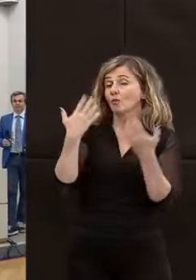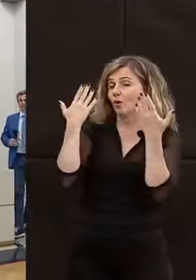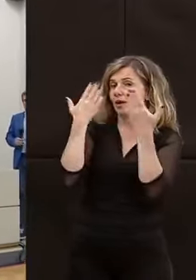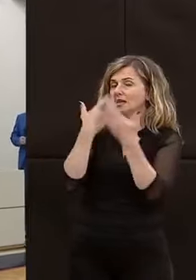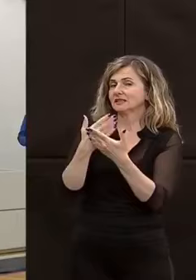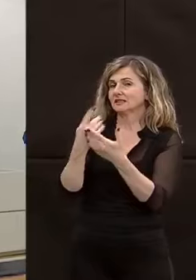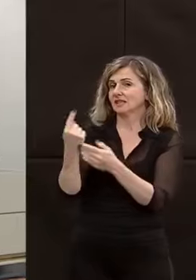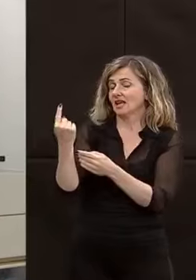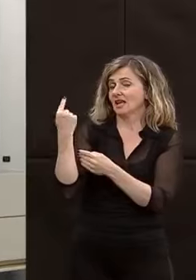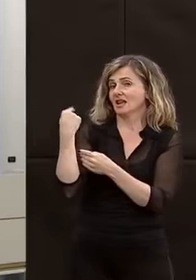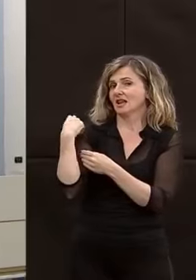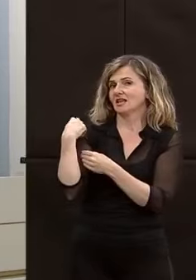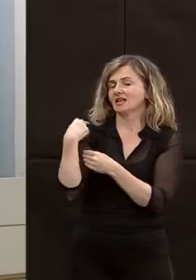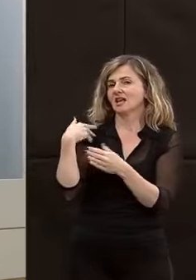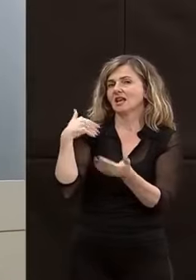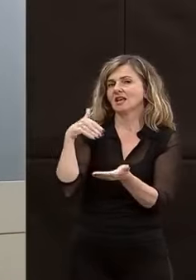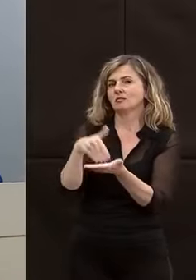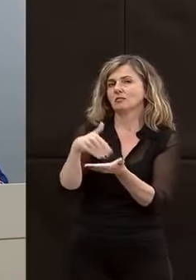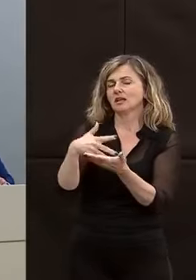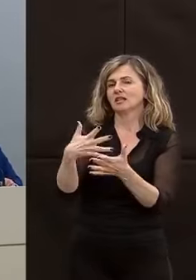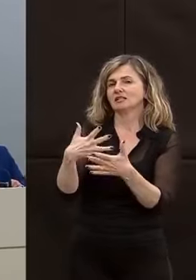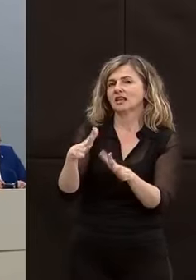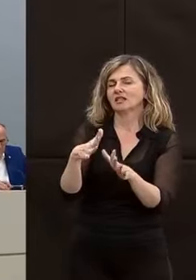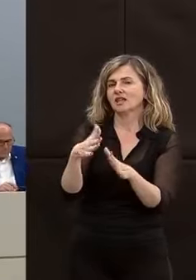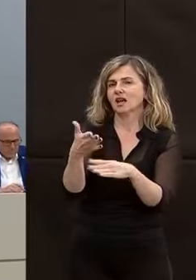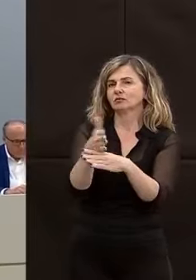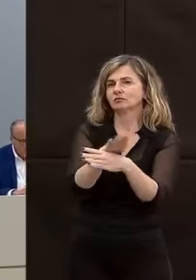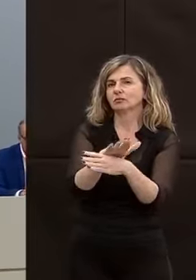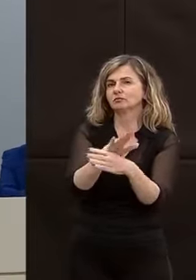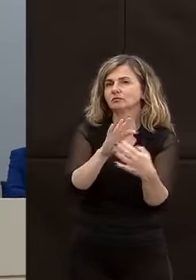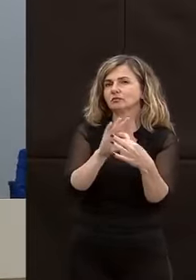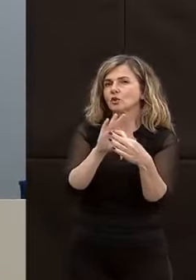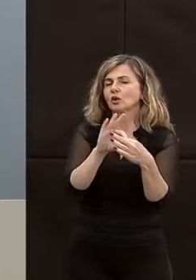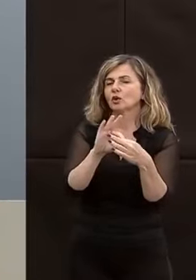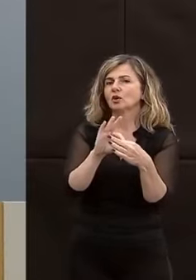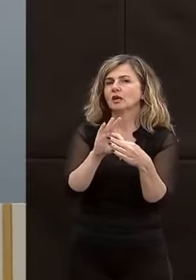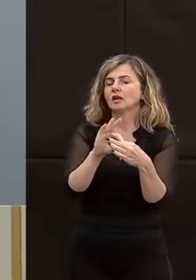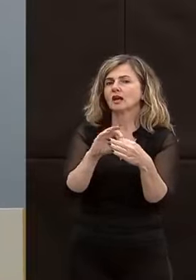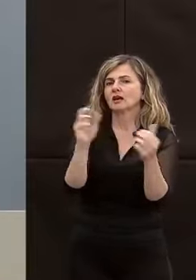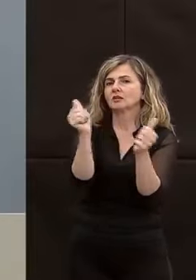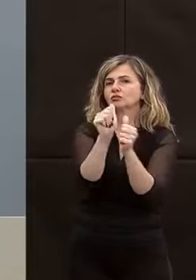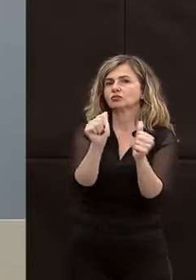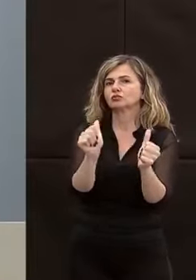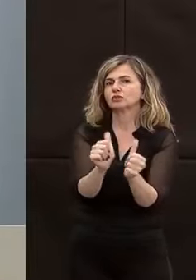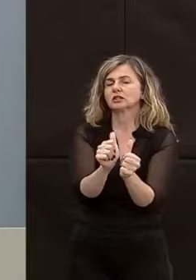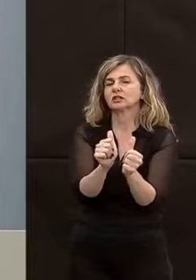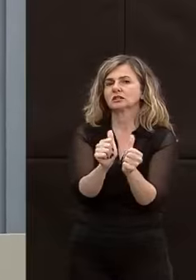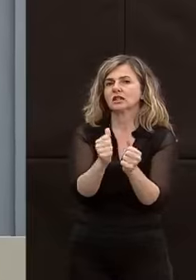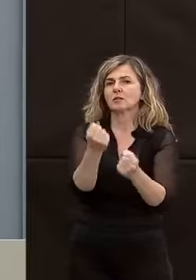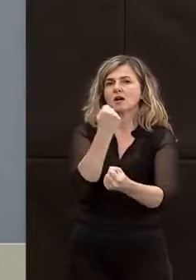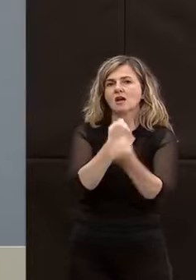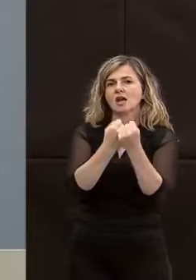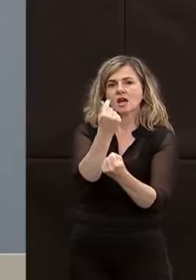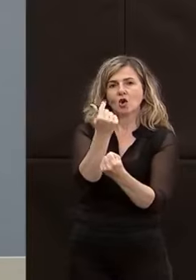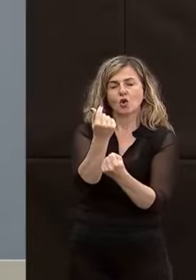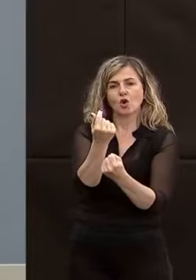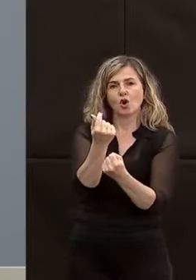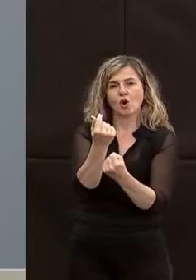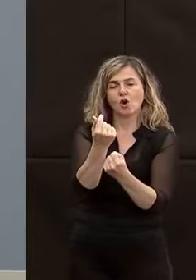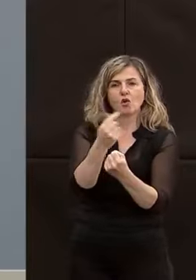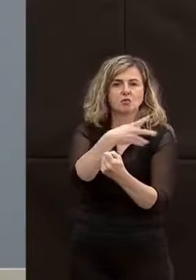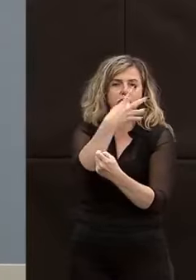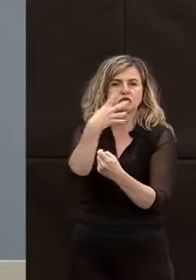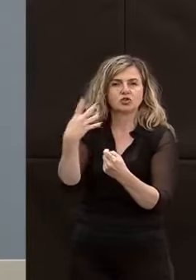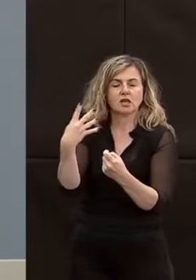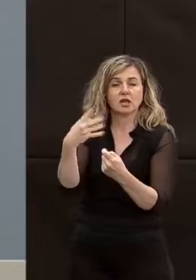ieri abbiamo presentato la parte più legata al sistema economico diciamo in